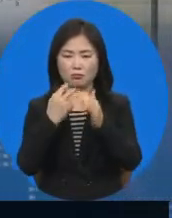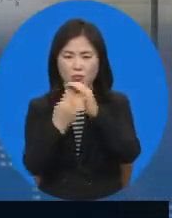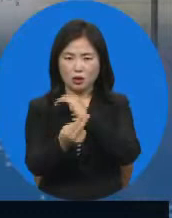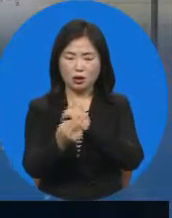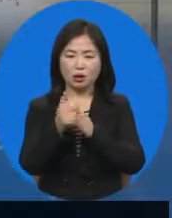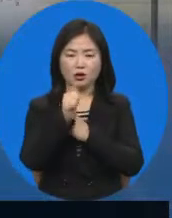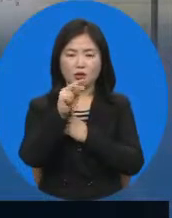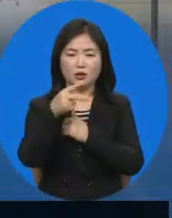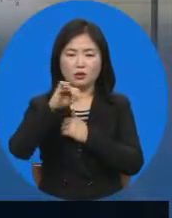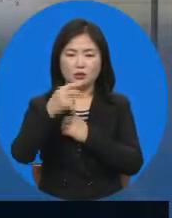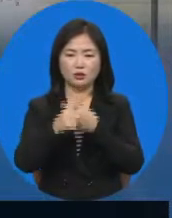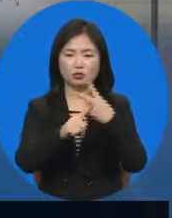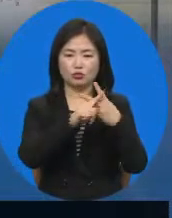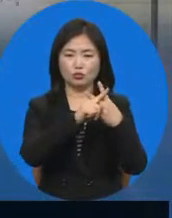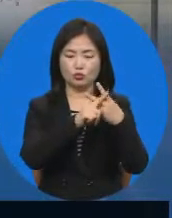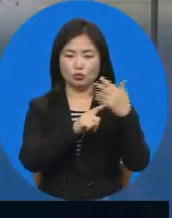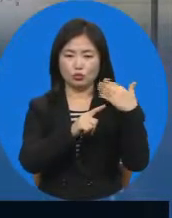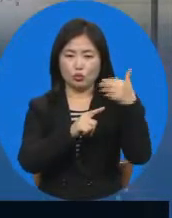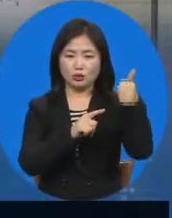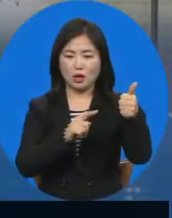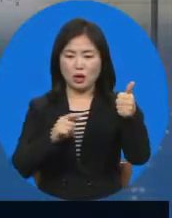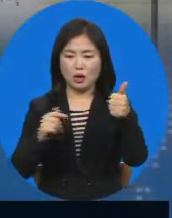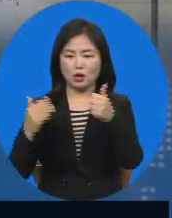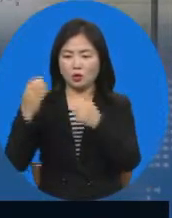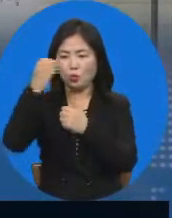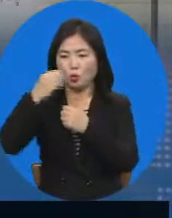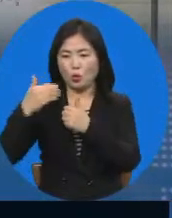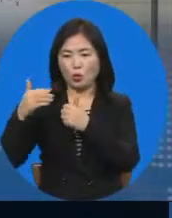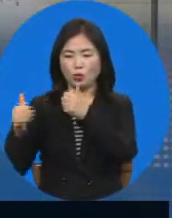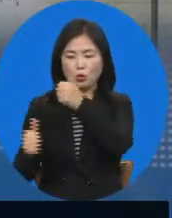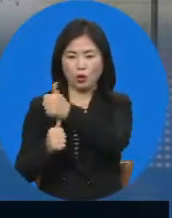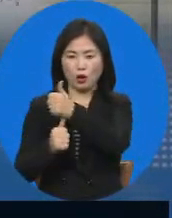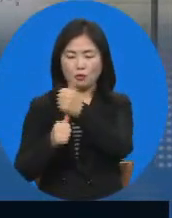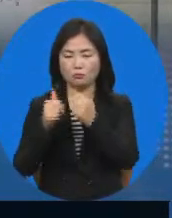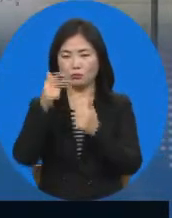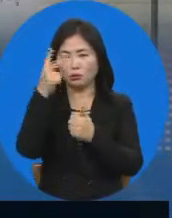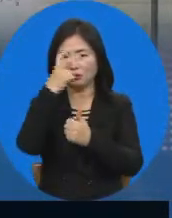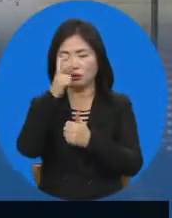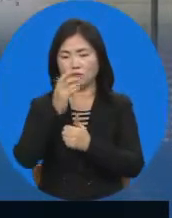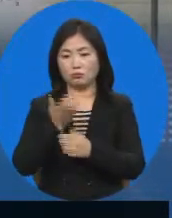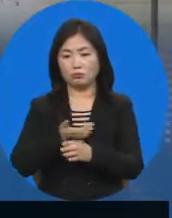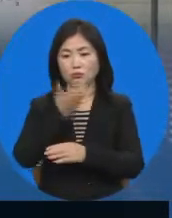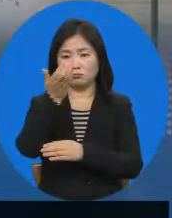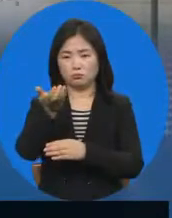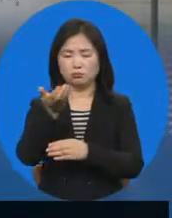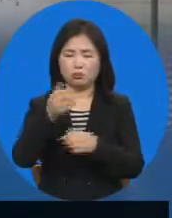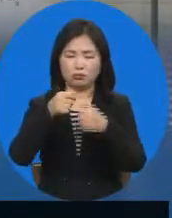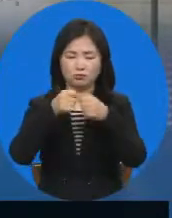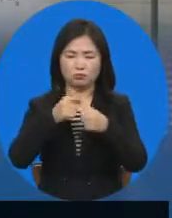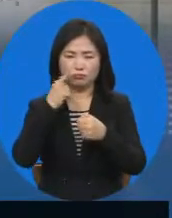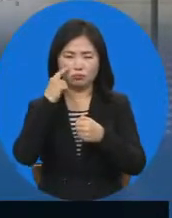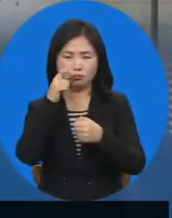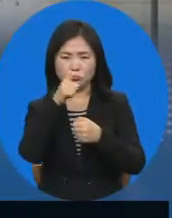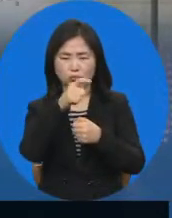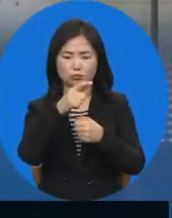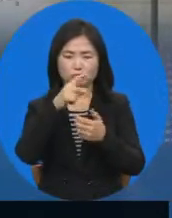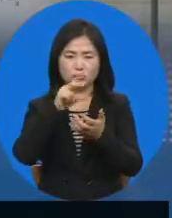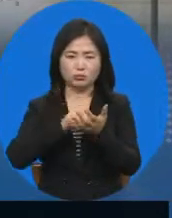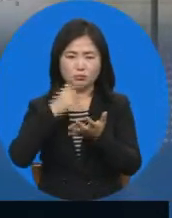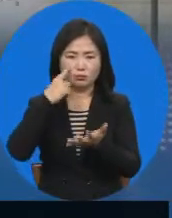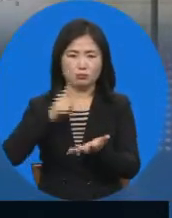현을 중 학교 교장과 고등학교 교감 을 기소 의견으로 검찰에 넘겼지만 구체적 의혹을 밝히는 데